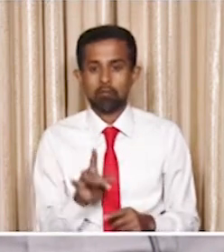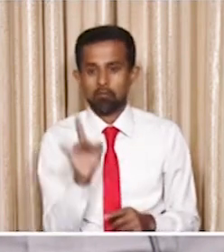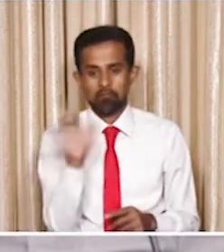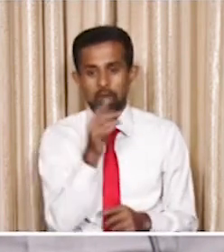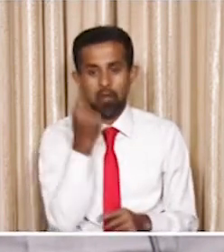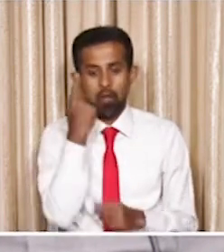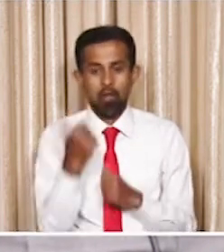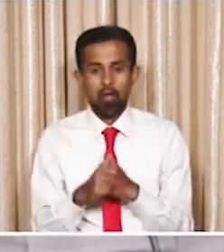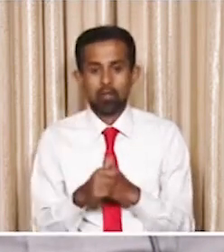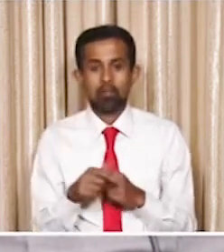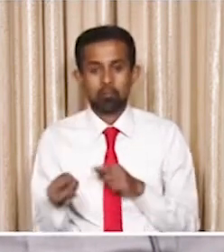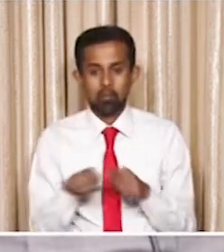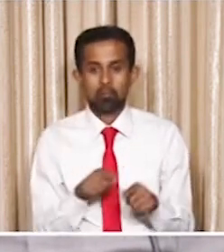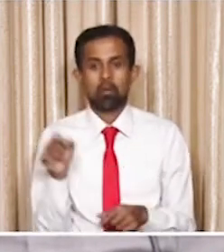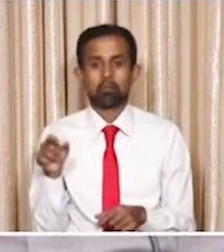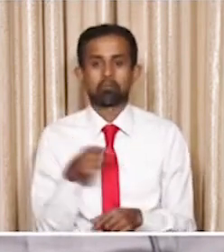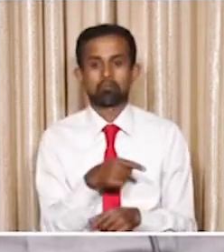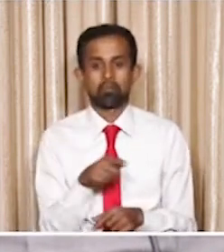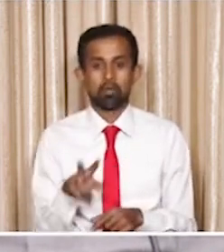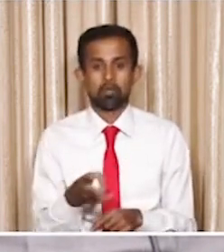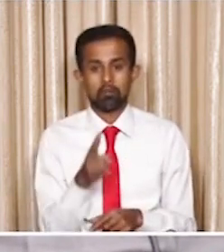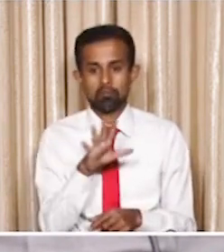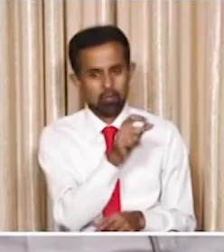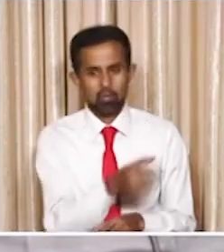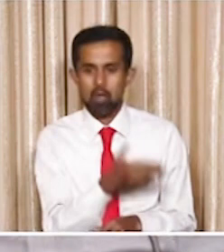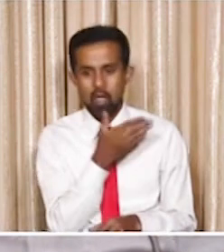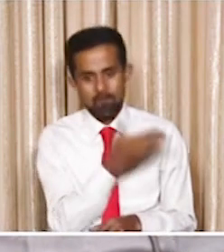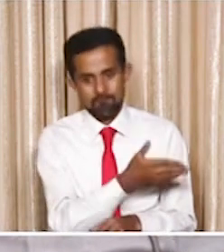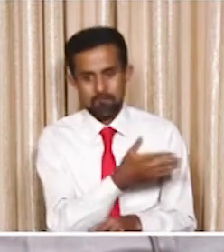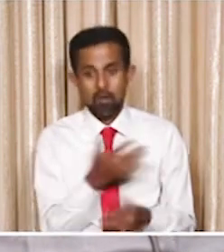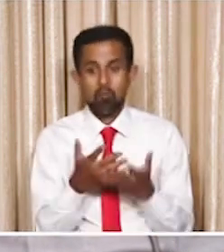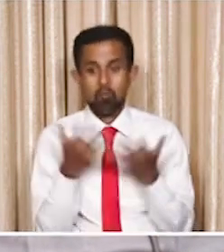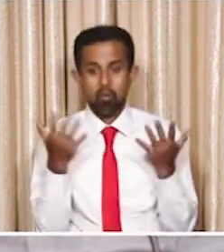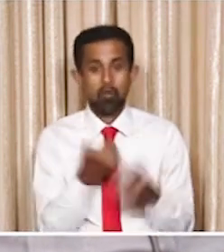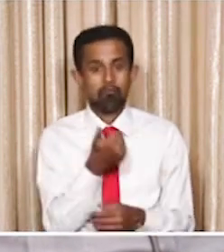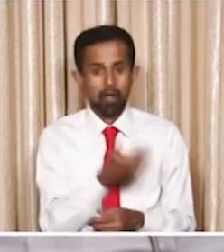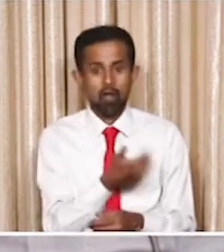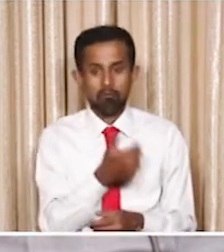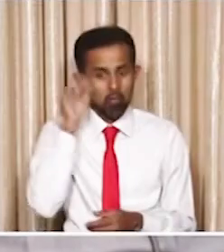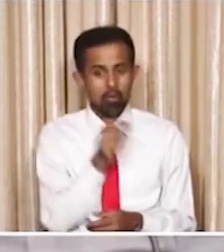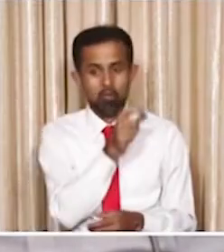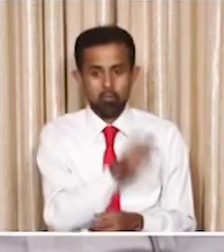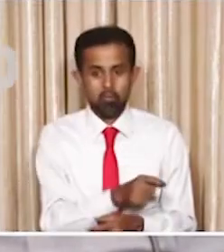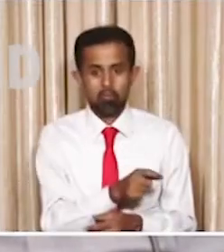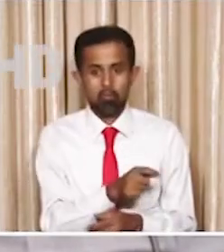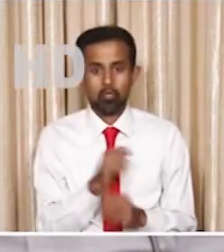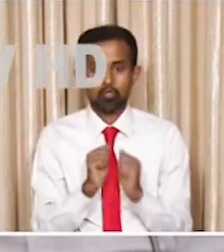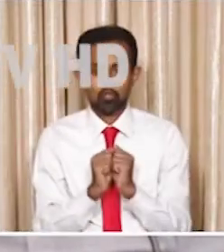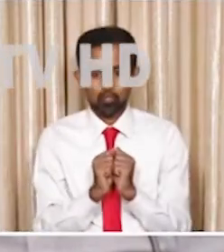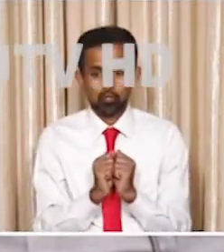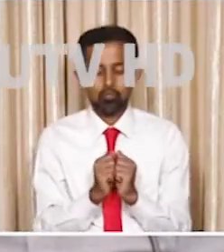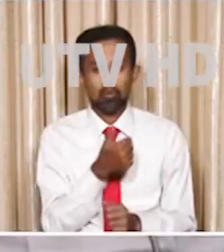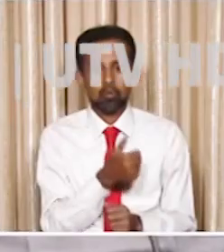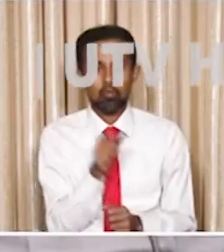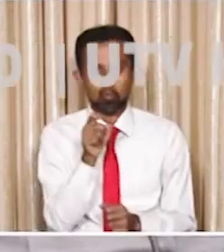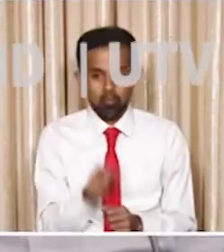මතය හදලා තියෙන්නේ මේ මේ වගේ හාදය තමයි මේ 225 නරක මිනිස්සු ඉන්නවා හැබැයි බහුතරයක් ඉන්නවා වැදගත් මිනිස්සු ඉගෙනගත්තු මිනිස්සු යම් මූර්තියක නියැලුණු